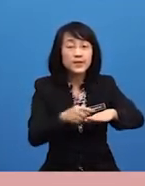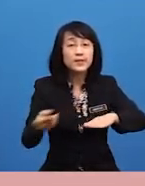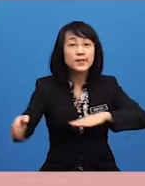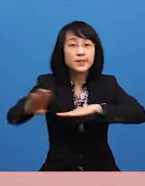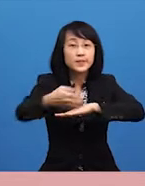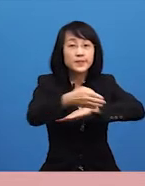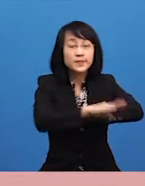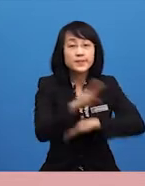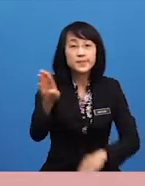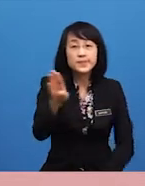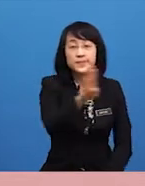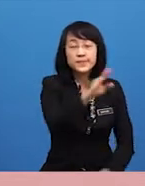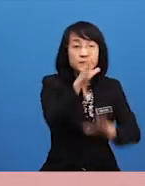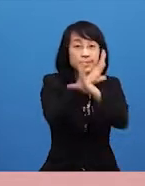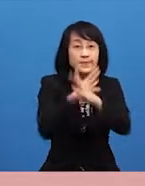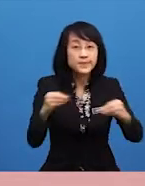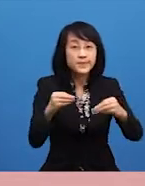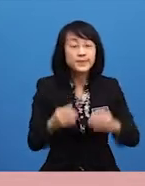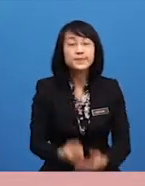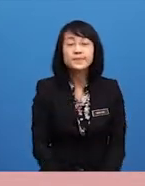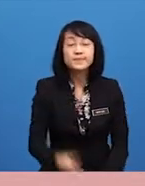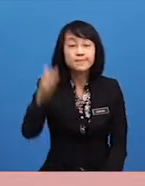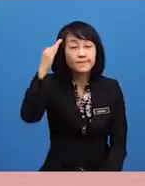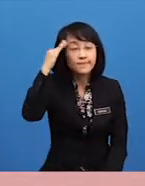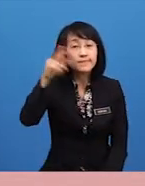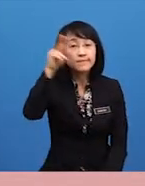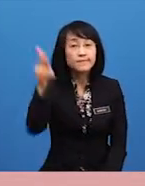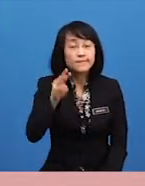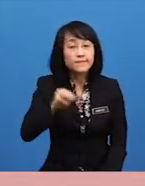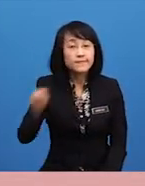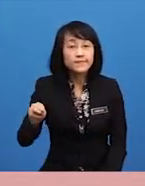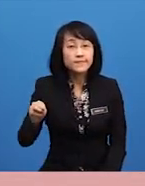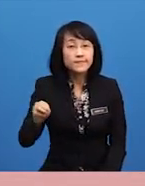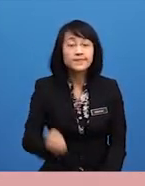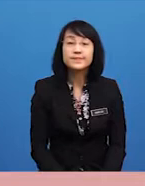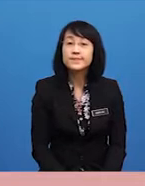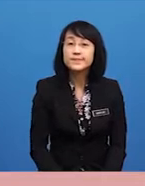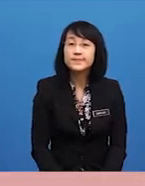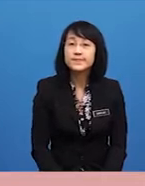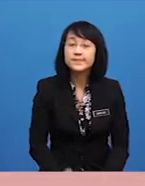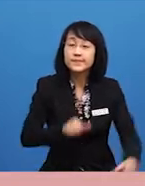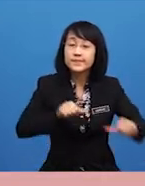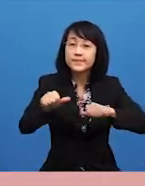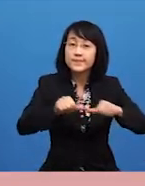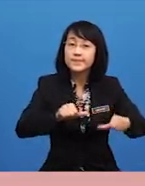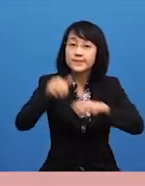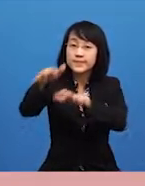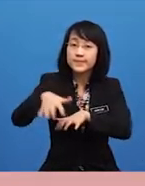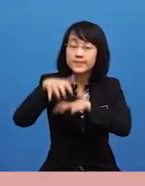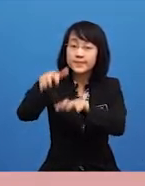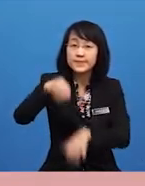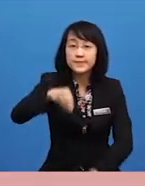barat Sarawak. Tahukah murid-murid, kegiatan pertanian dijadikan